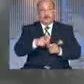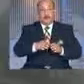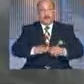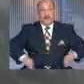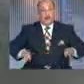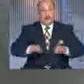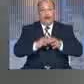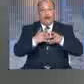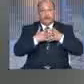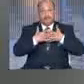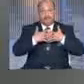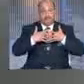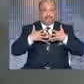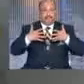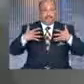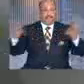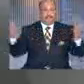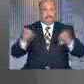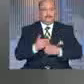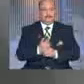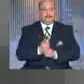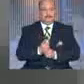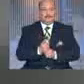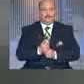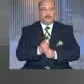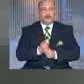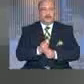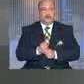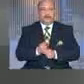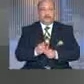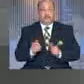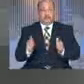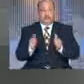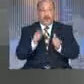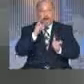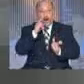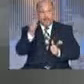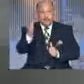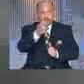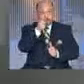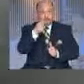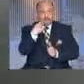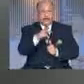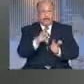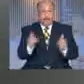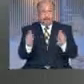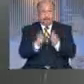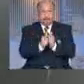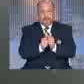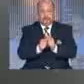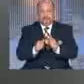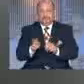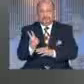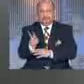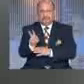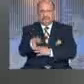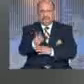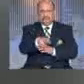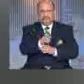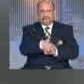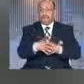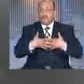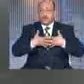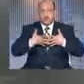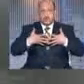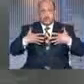أولى نحو ترسيم إحداث كلية الطب الجهة في انتظار استكمال الإجراءات اللازمة للشروع في إنجاز هذا المشروع في أقرب